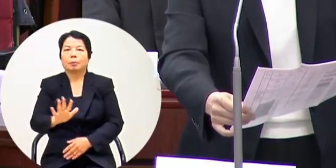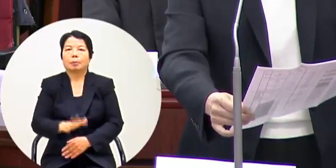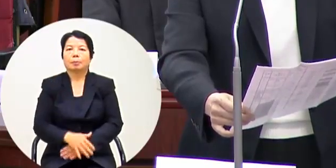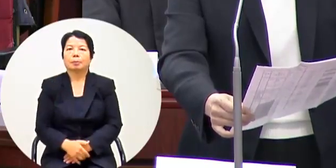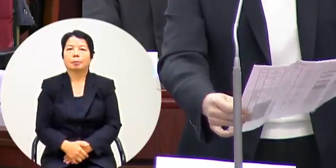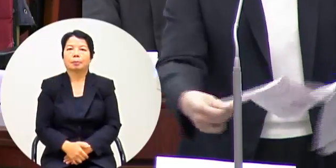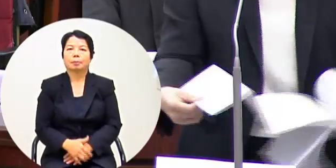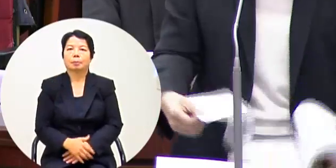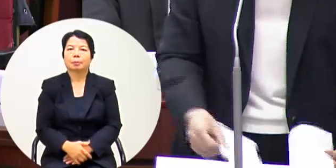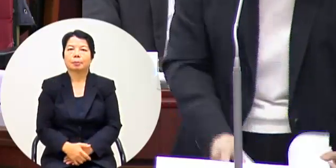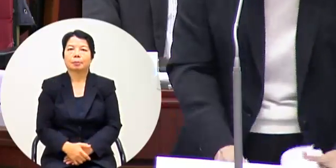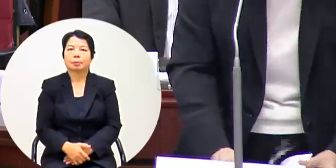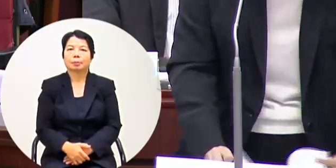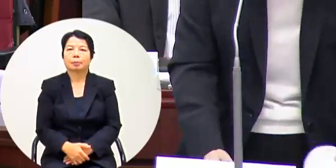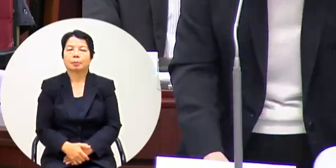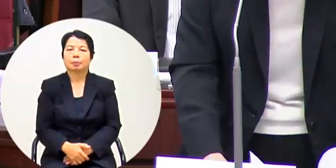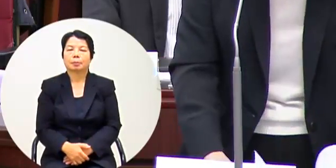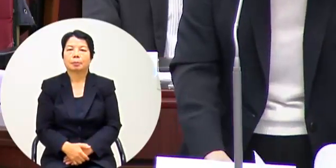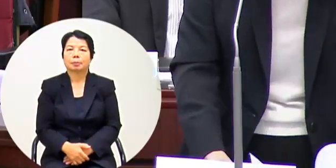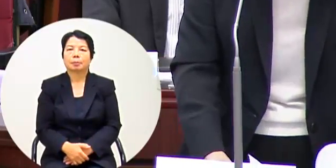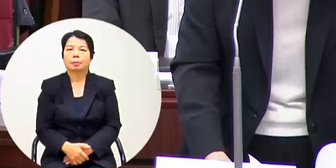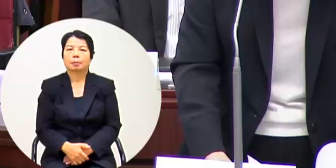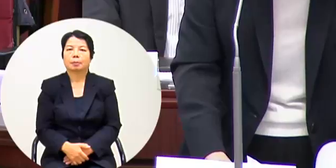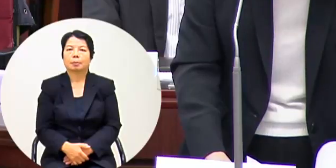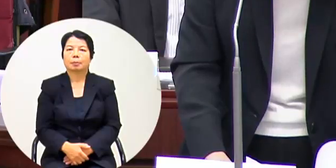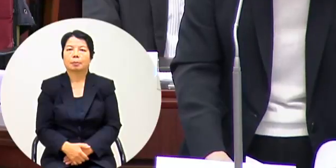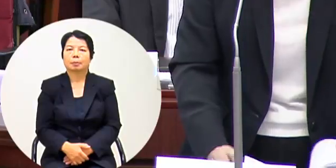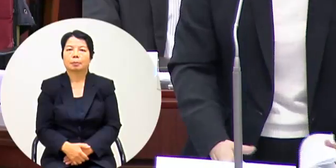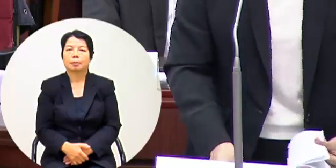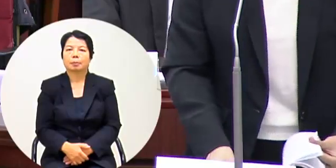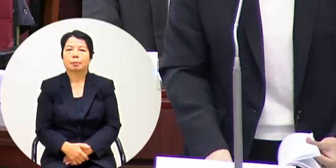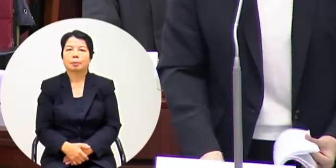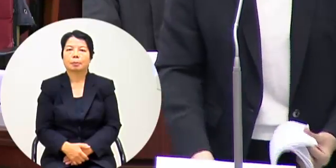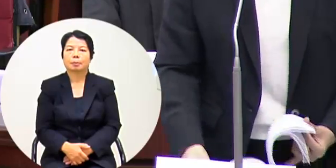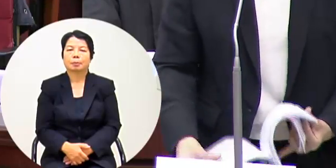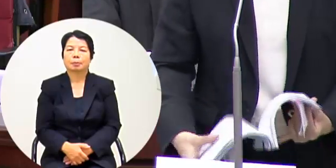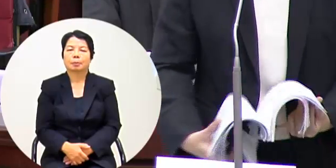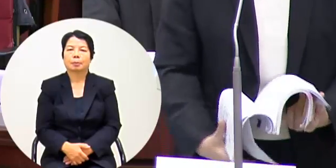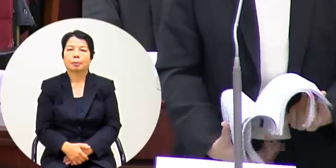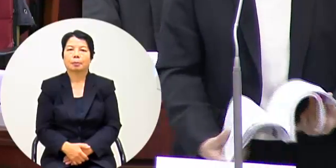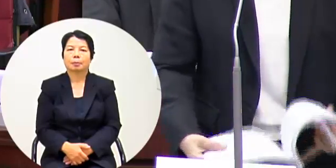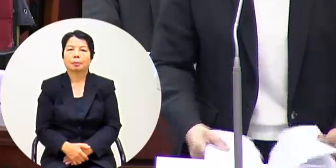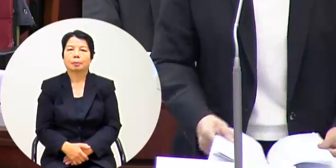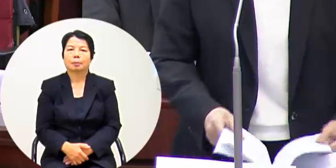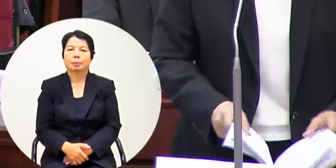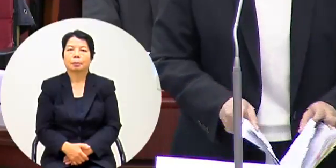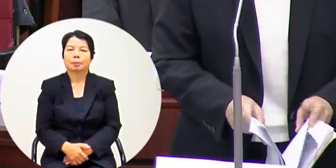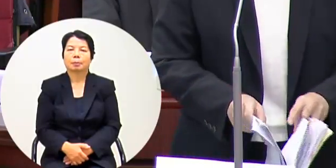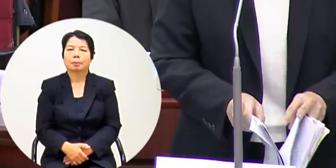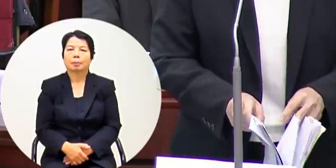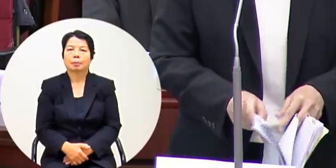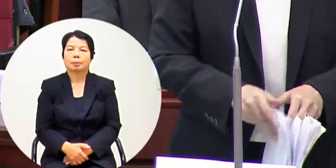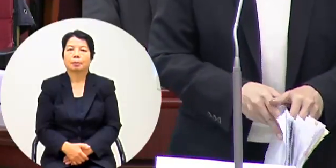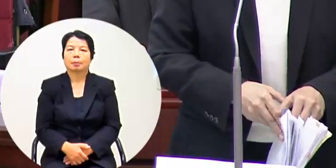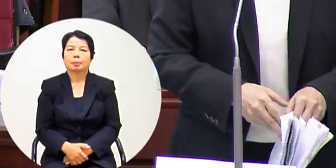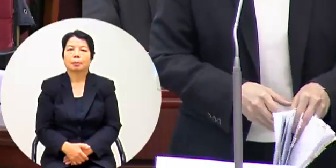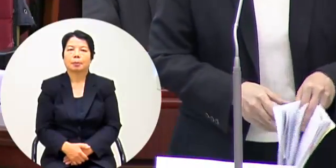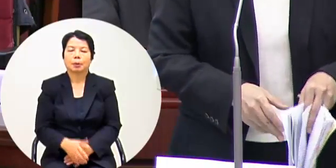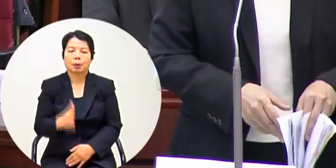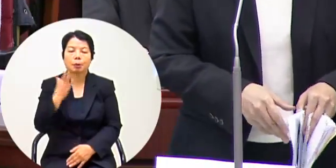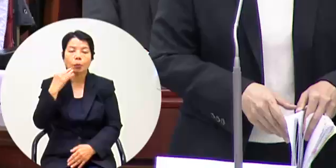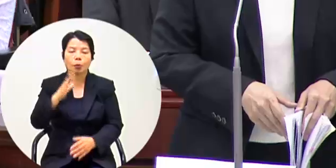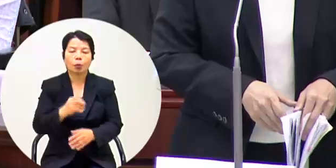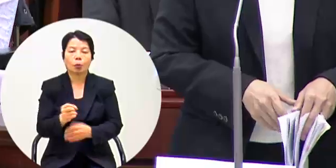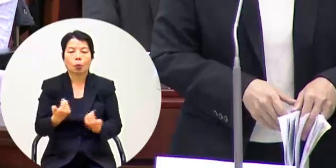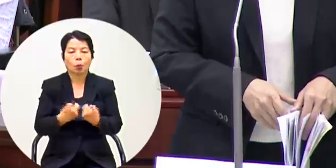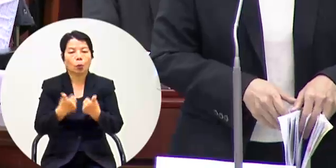应该是，我看一下。 好，局长，你再提供给 我。 好，你再把资料给我。 好几个点有在评估。 好，